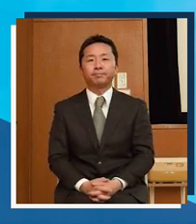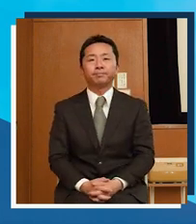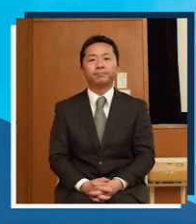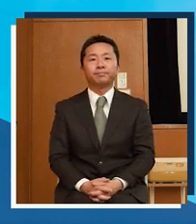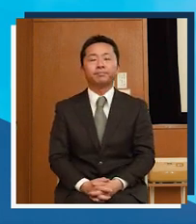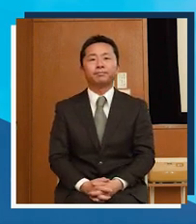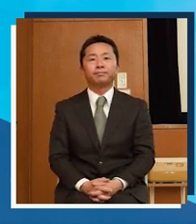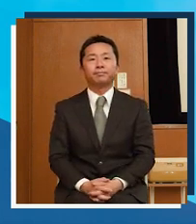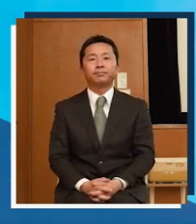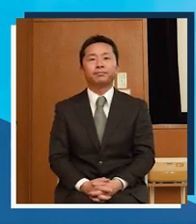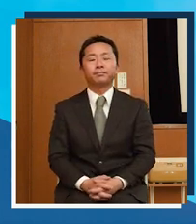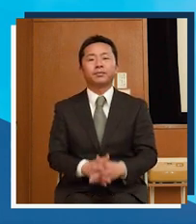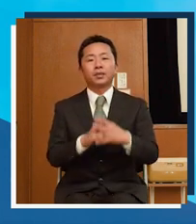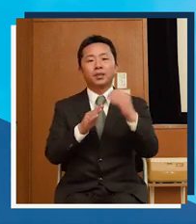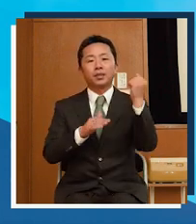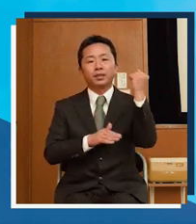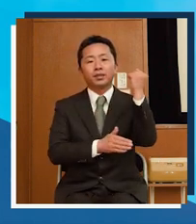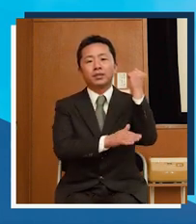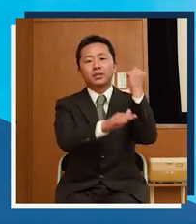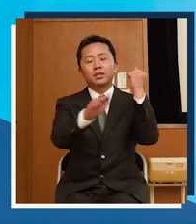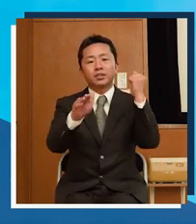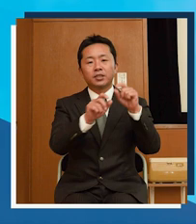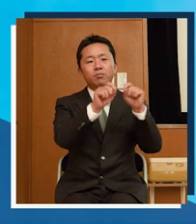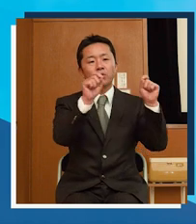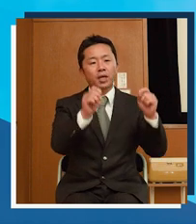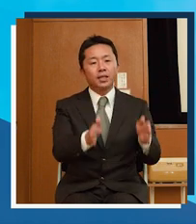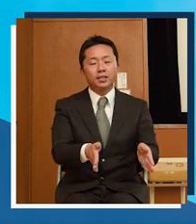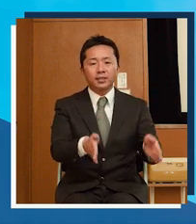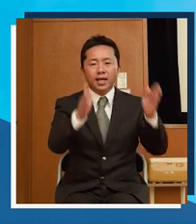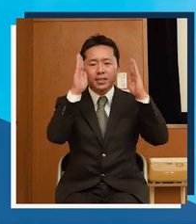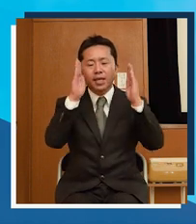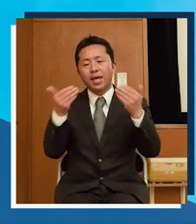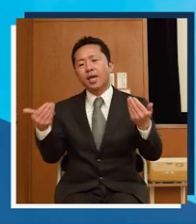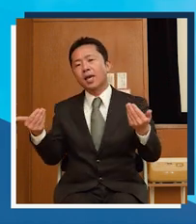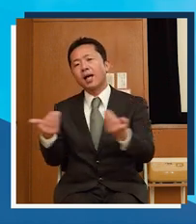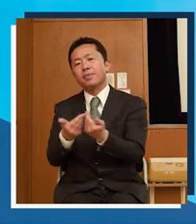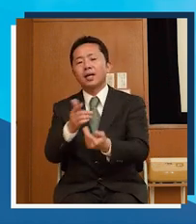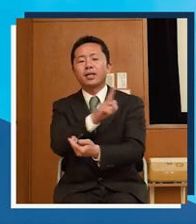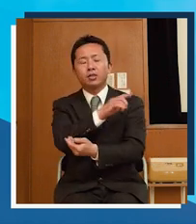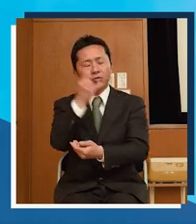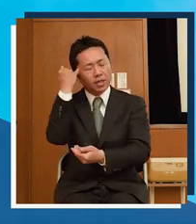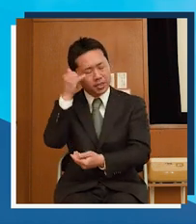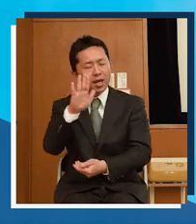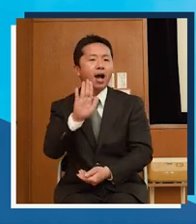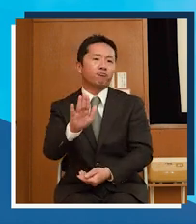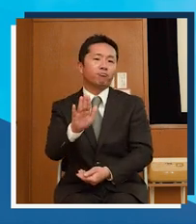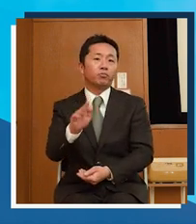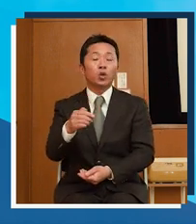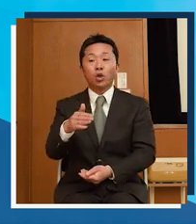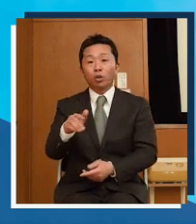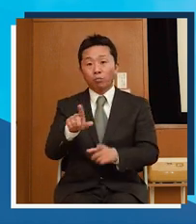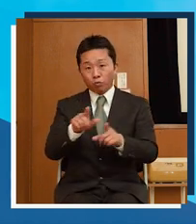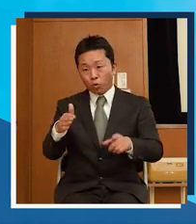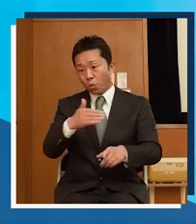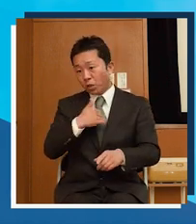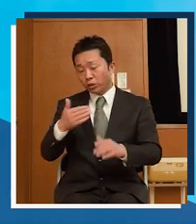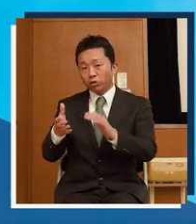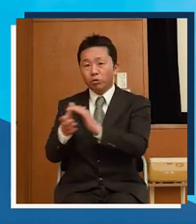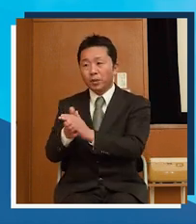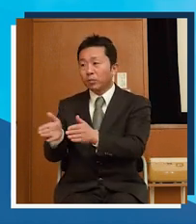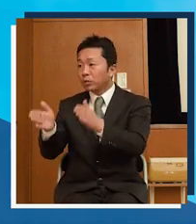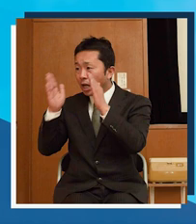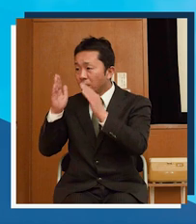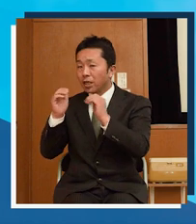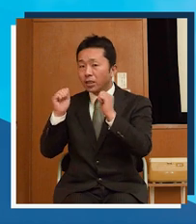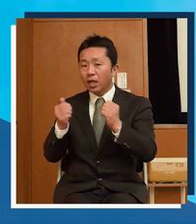ます基地問題については賛成反対色々な意見があると思いますもちろん私の友達にも基地賛成の方もいれば